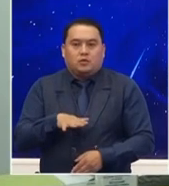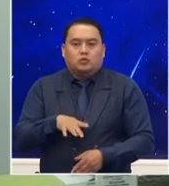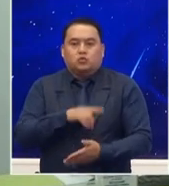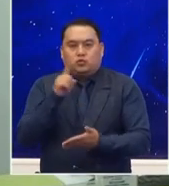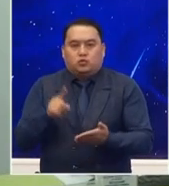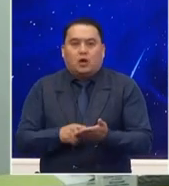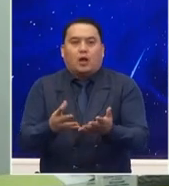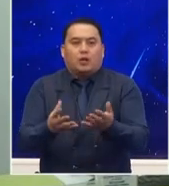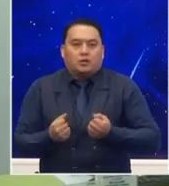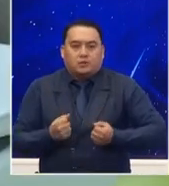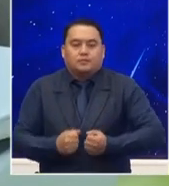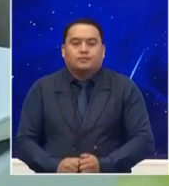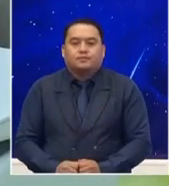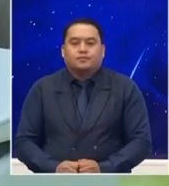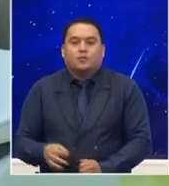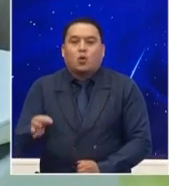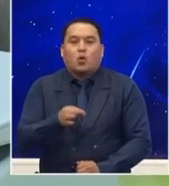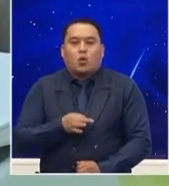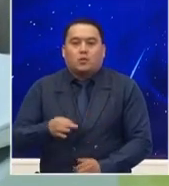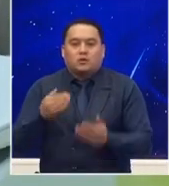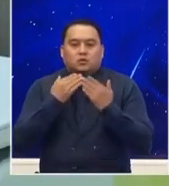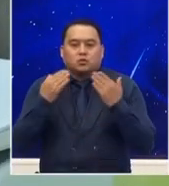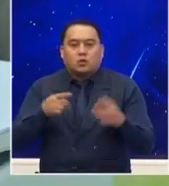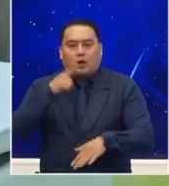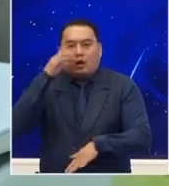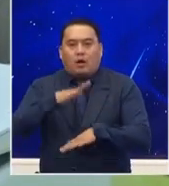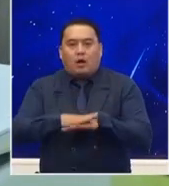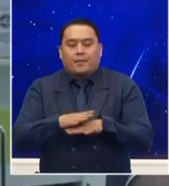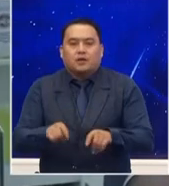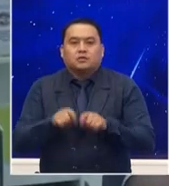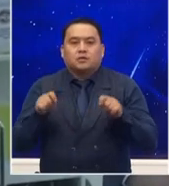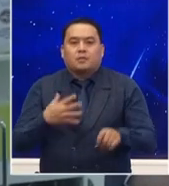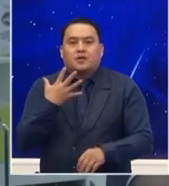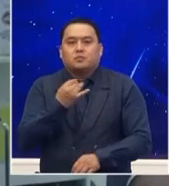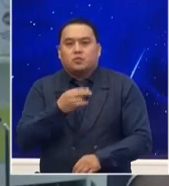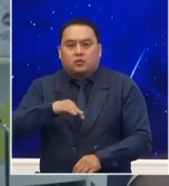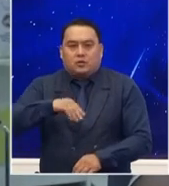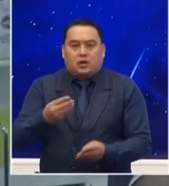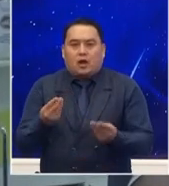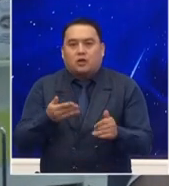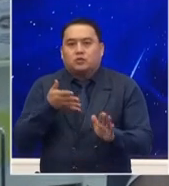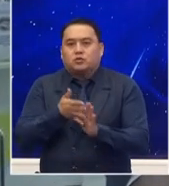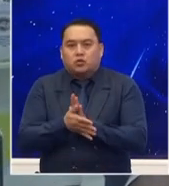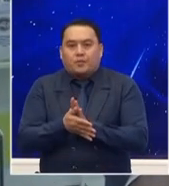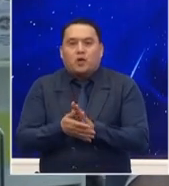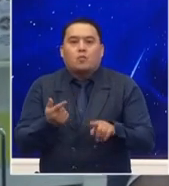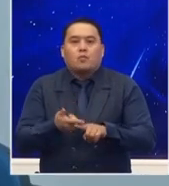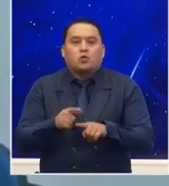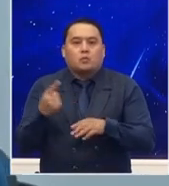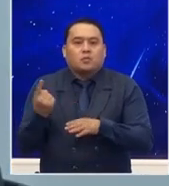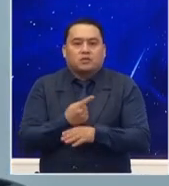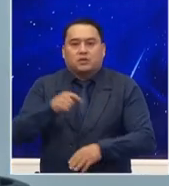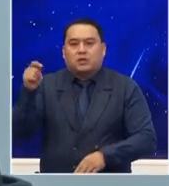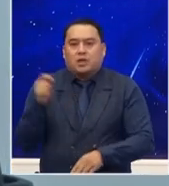сұрақтарына жауап беру үшін өшеде отыр. Облыстағы соңғы сервистік әкімдік кеңсесін жасақтауға 5 миллион теңге қаржы жұмсалыпты. Мұнда алғаш